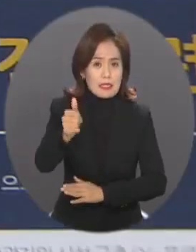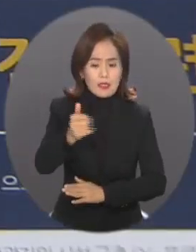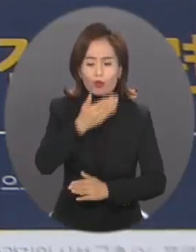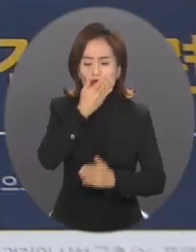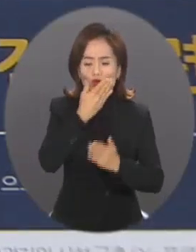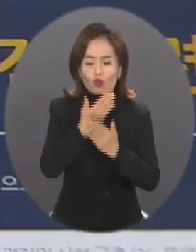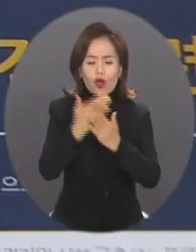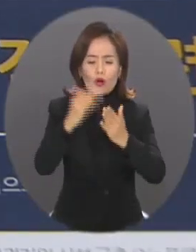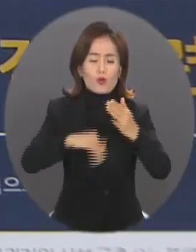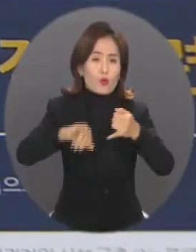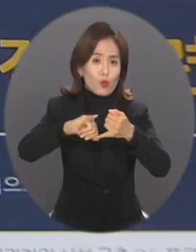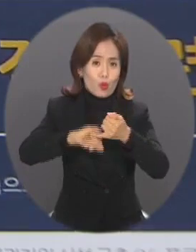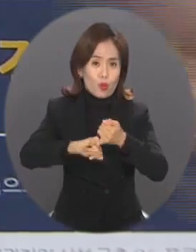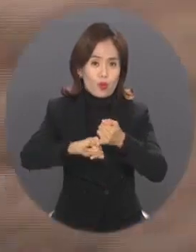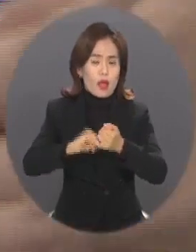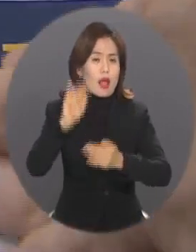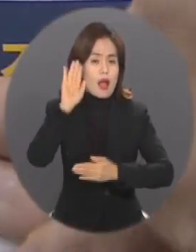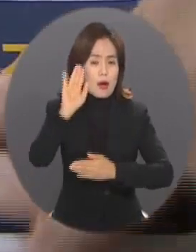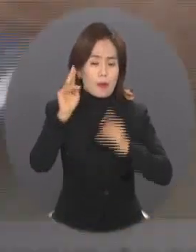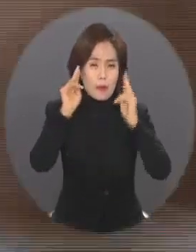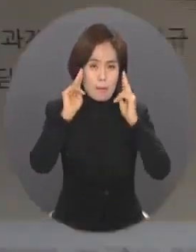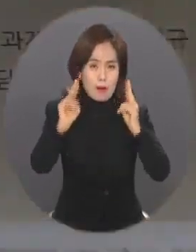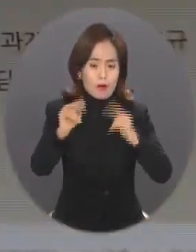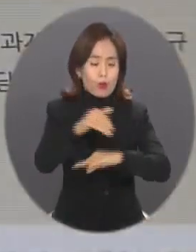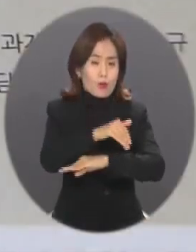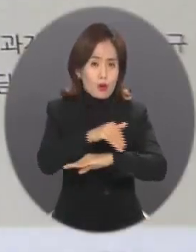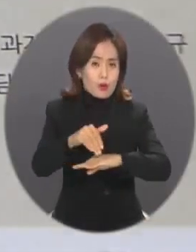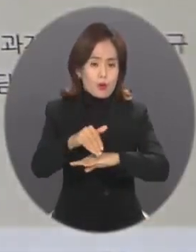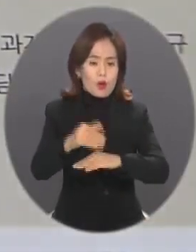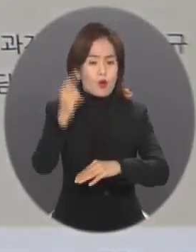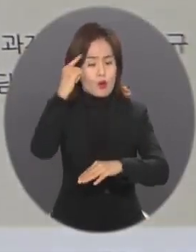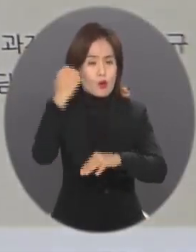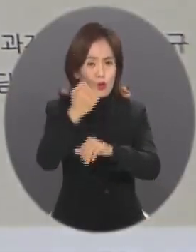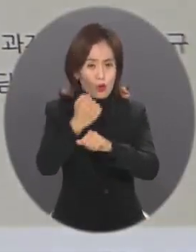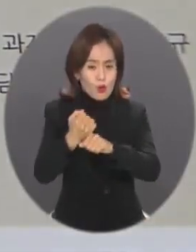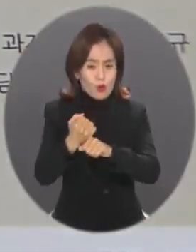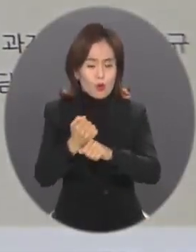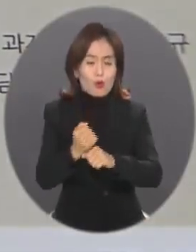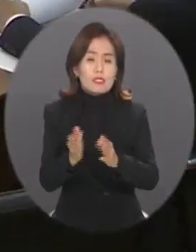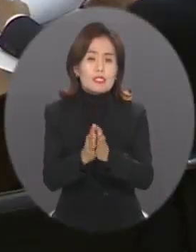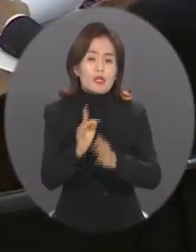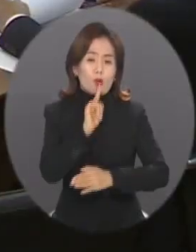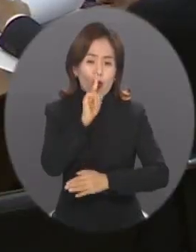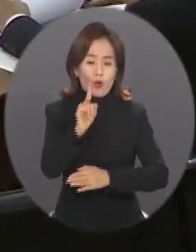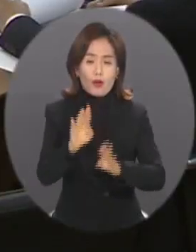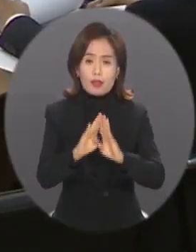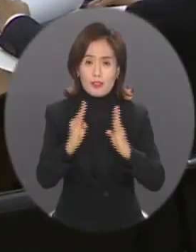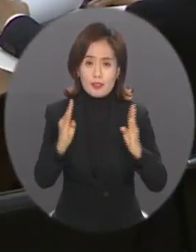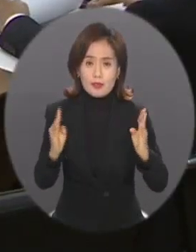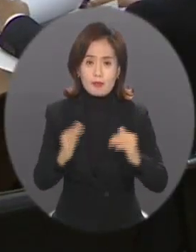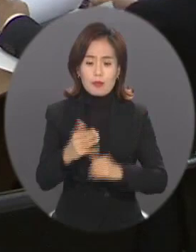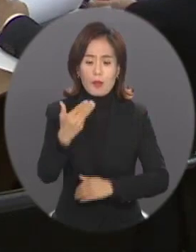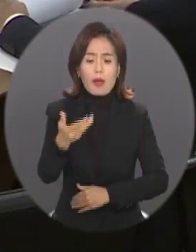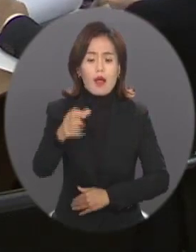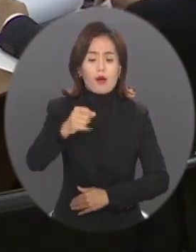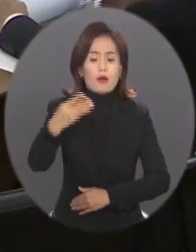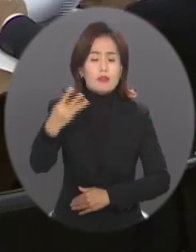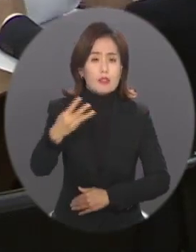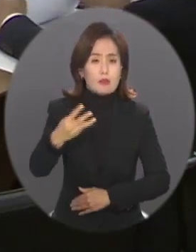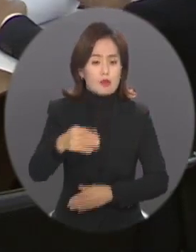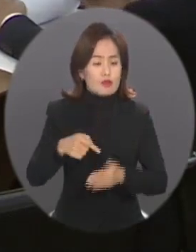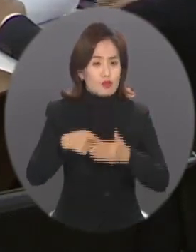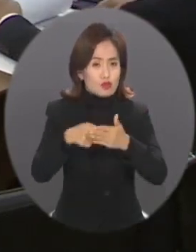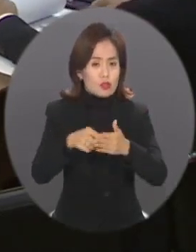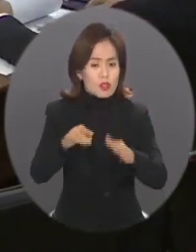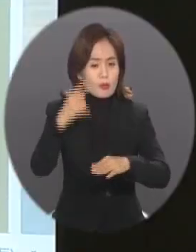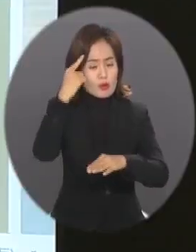한 Y 프로젝트의 방향과 콘셉트를 정하기 위한 용역 착수 보고회가 열렸습니다. 8억 4천만 원을 들여